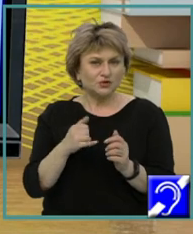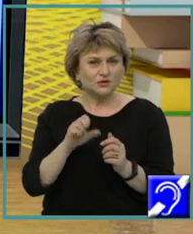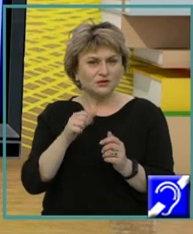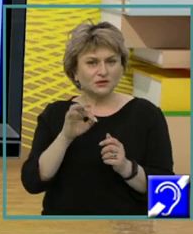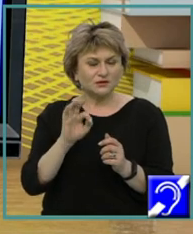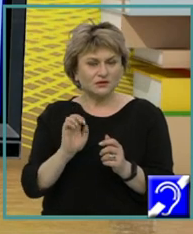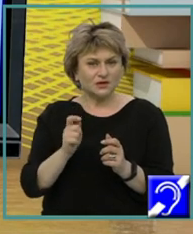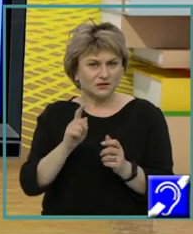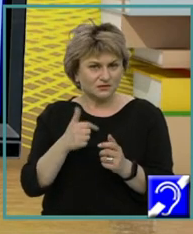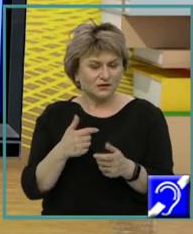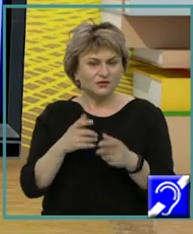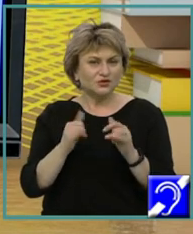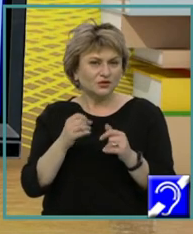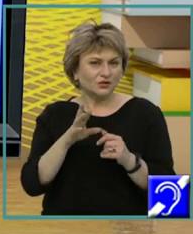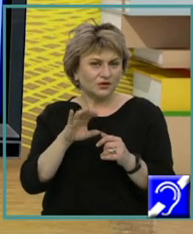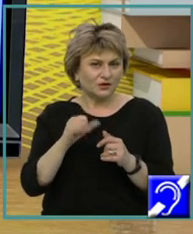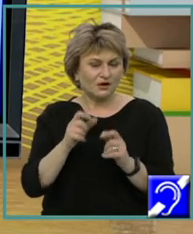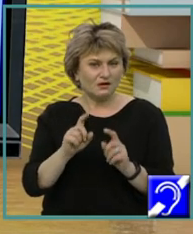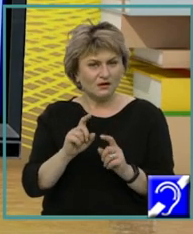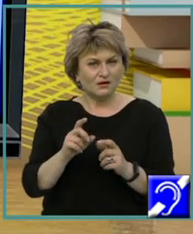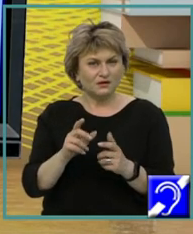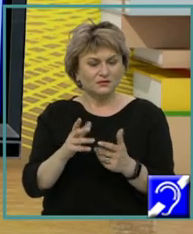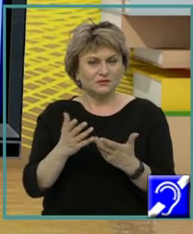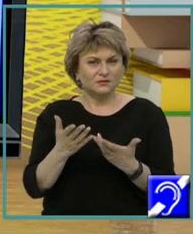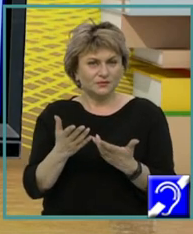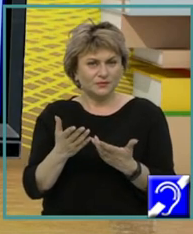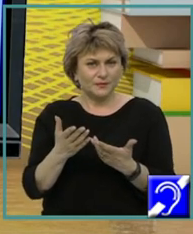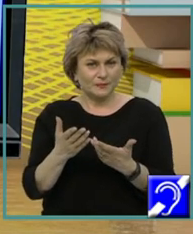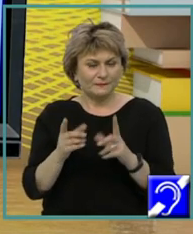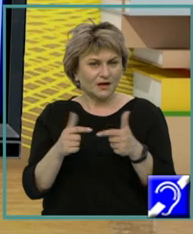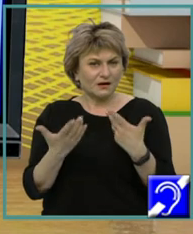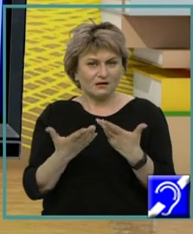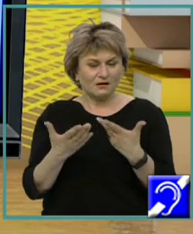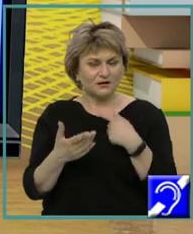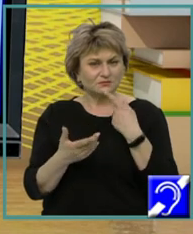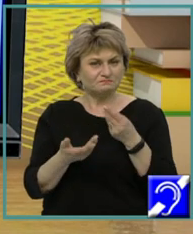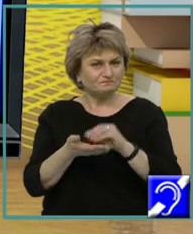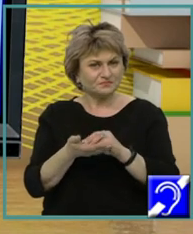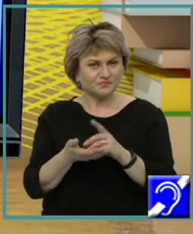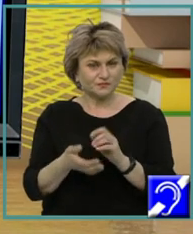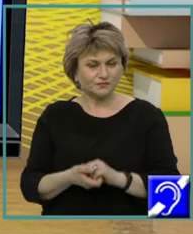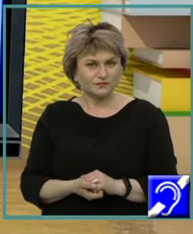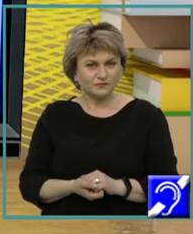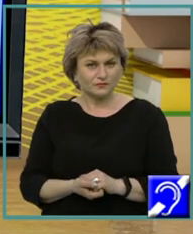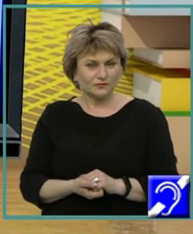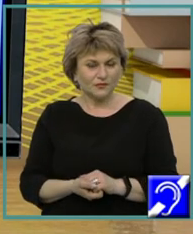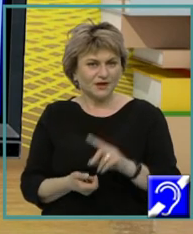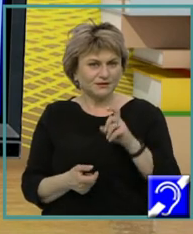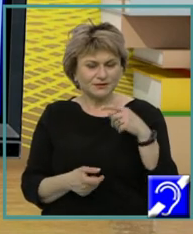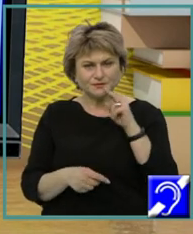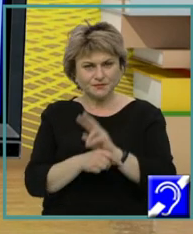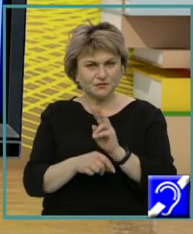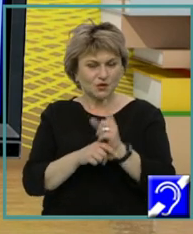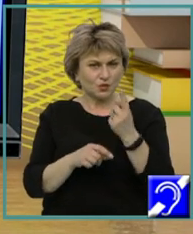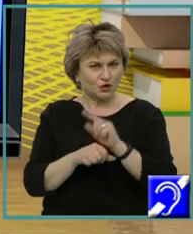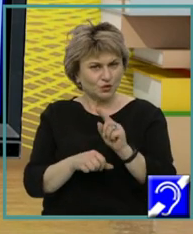fix teoria anticalofilismul lui la care aderă camir de reflectat însă la un